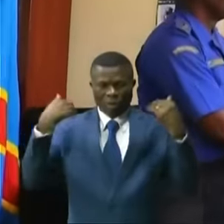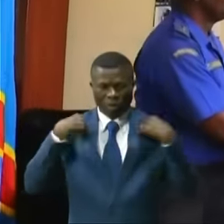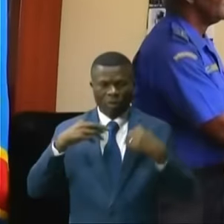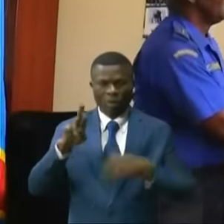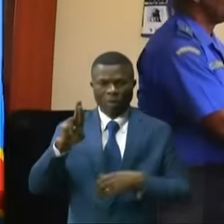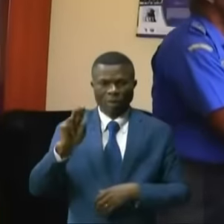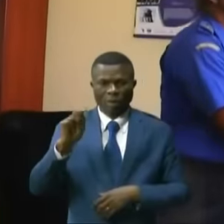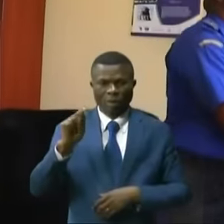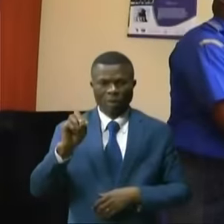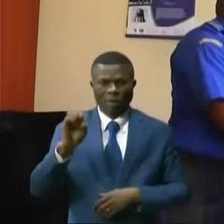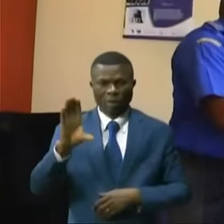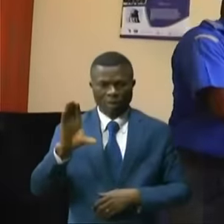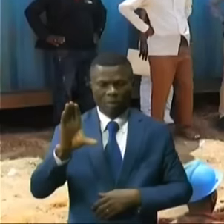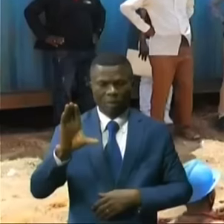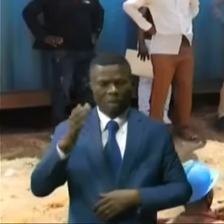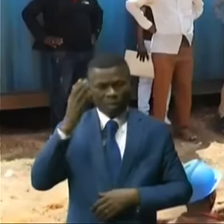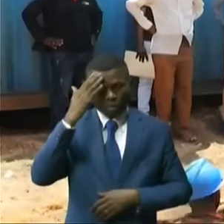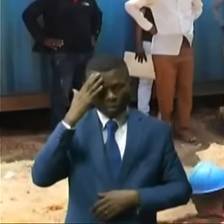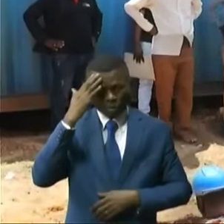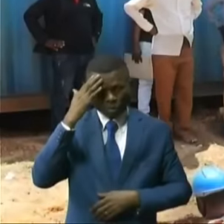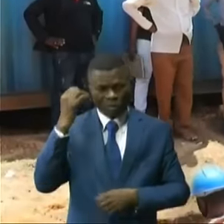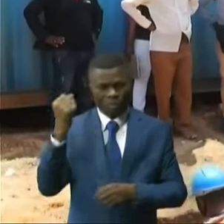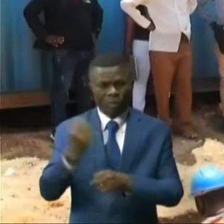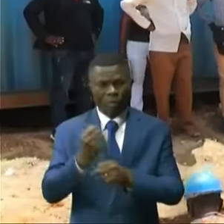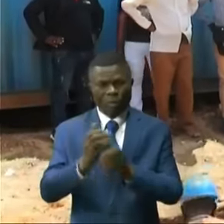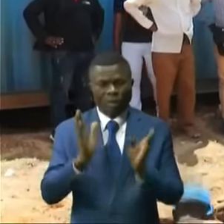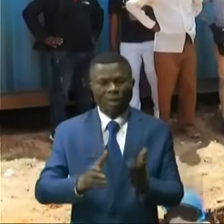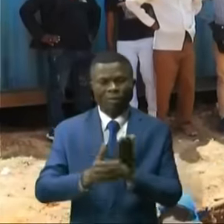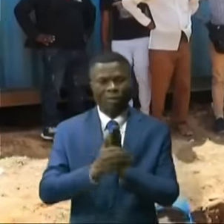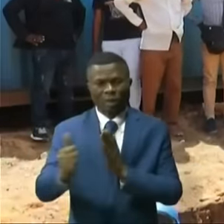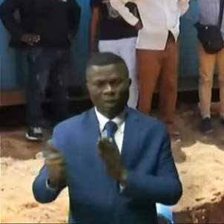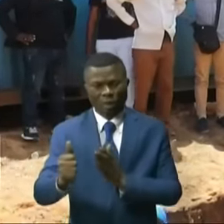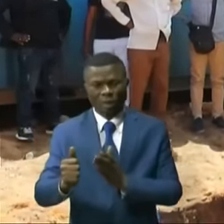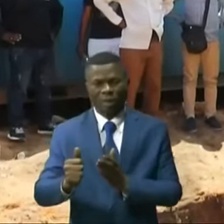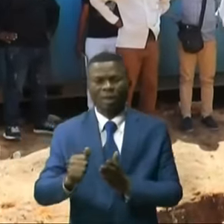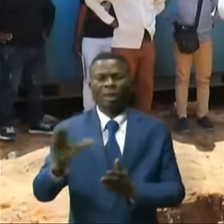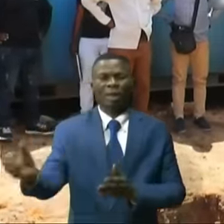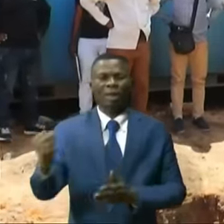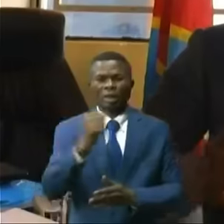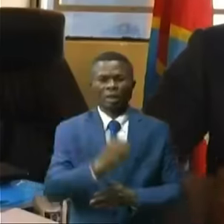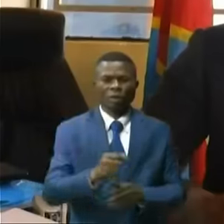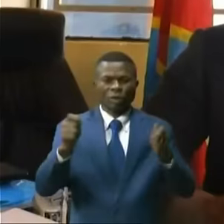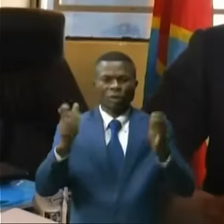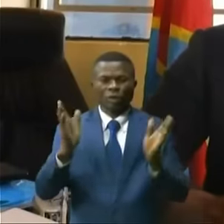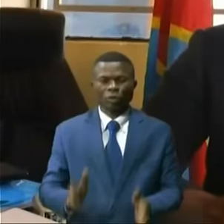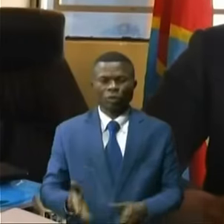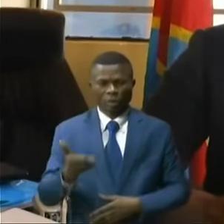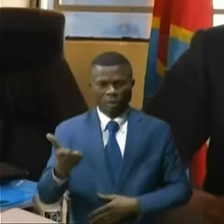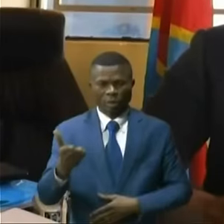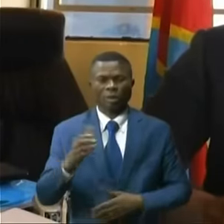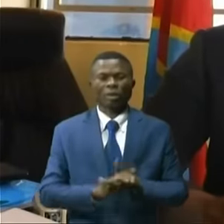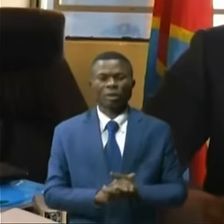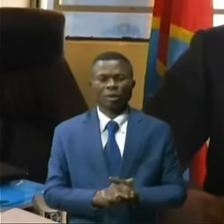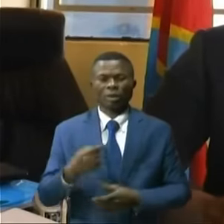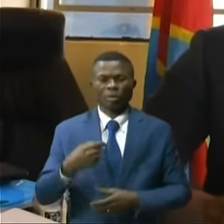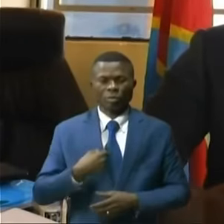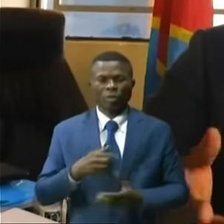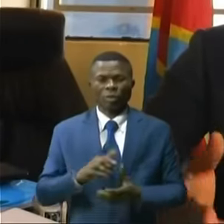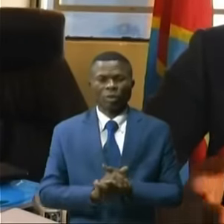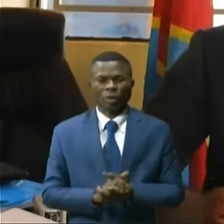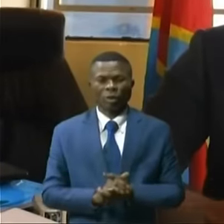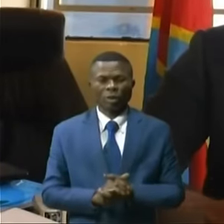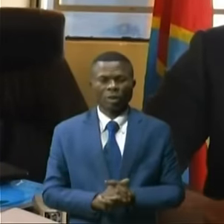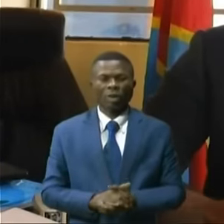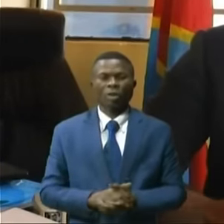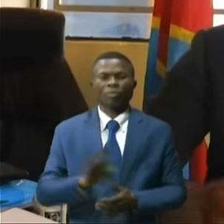RTNC de tenir compte de professionnalisme dans les recrutements des journalistes je Souha une fois DEP puiss